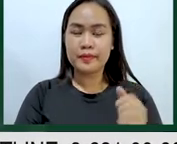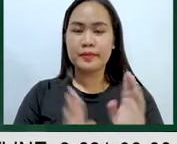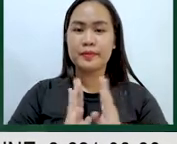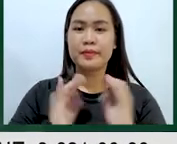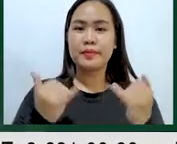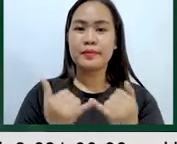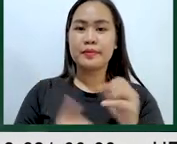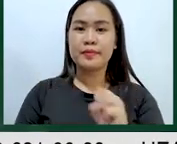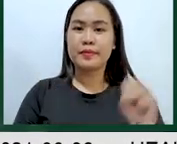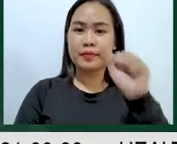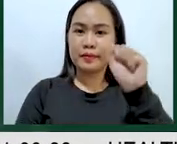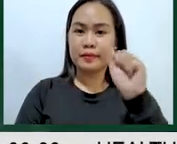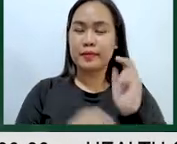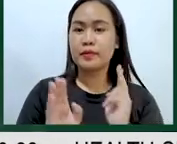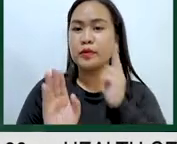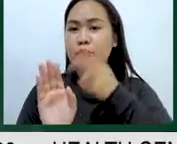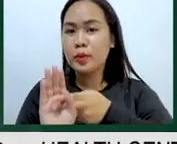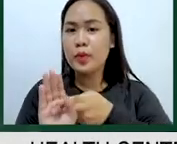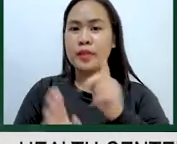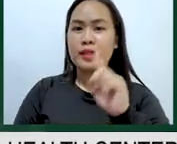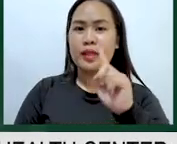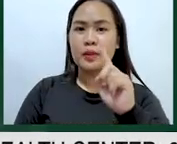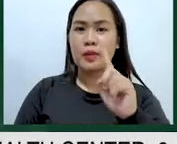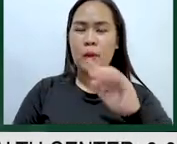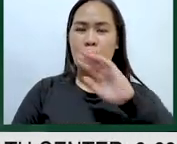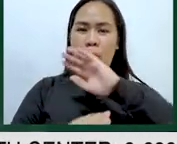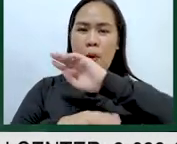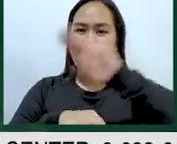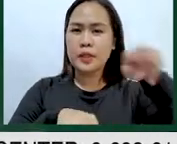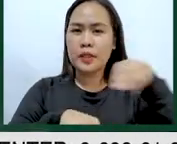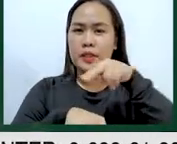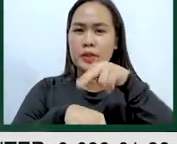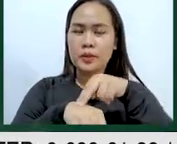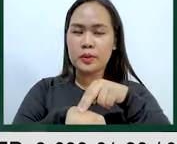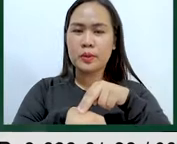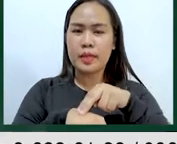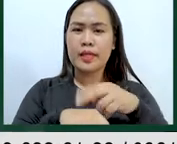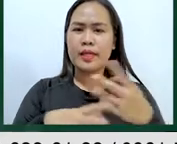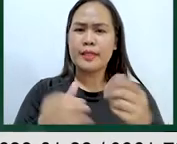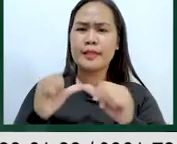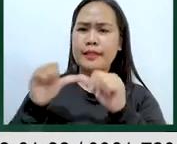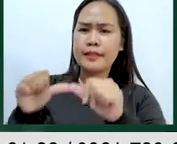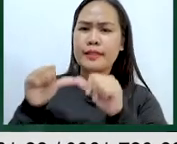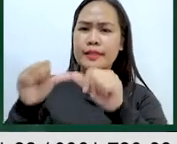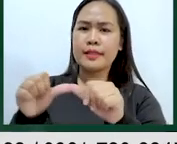San Antonio sa nationwide simultaneous earthquake drill. No? So ito po ay